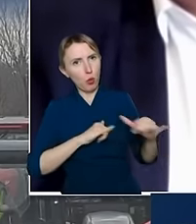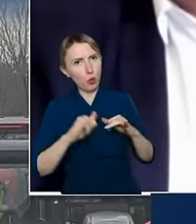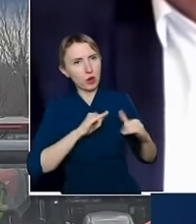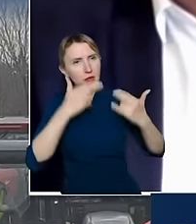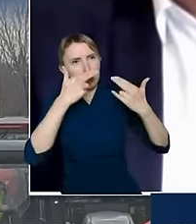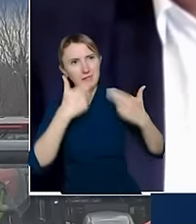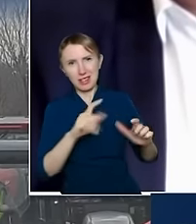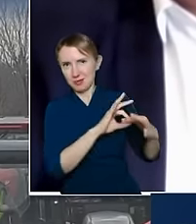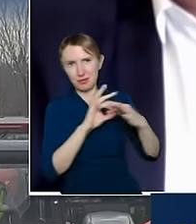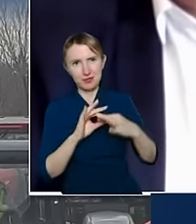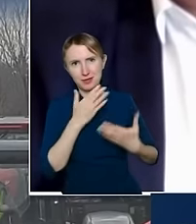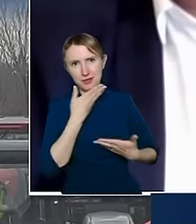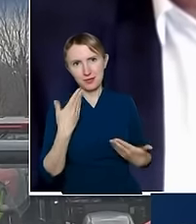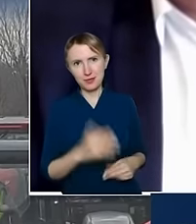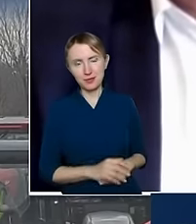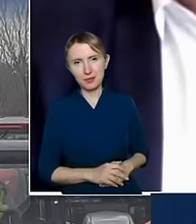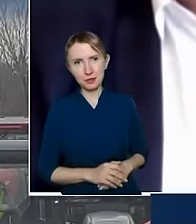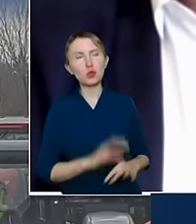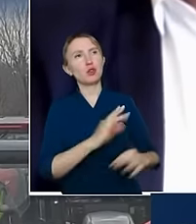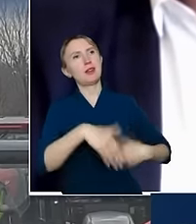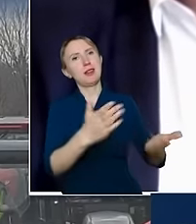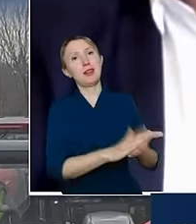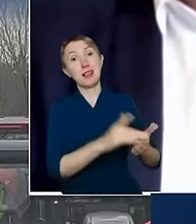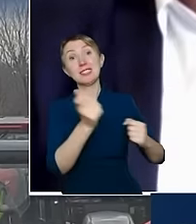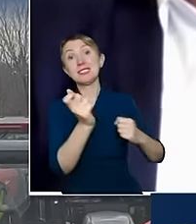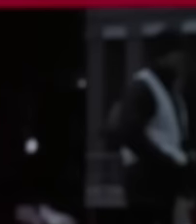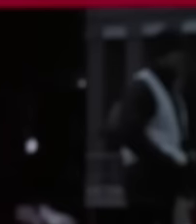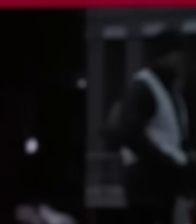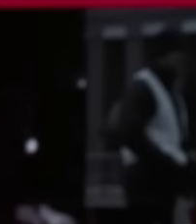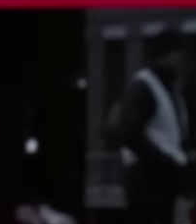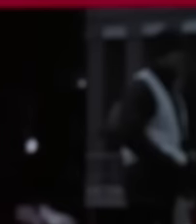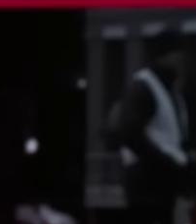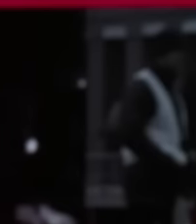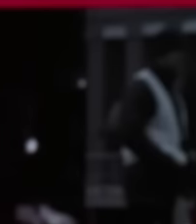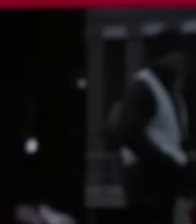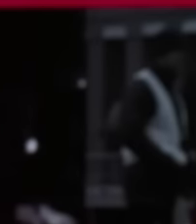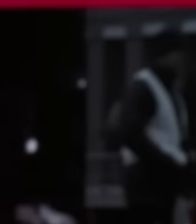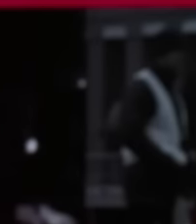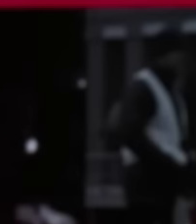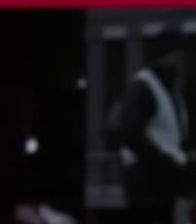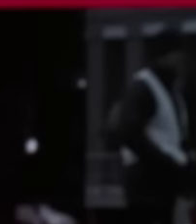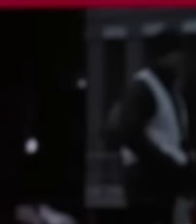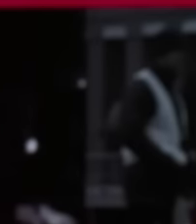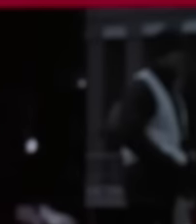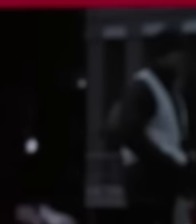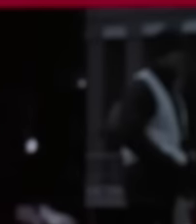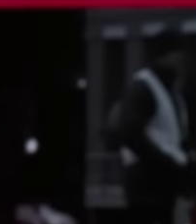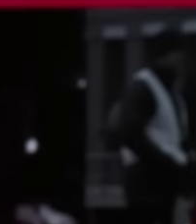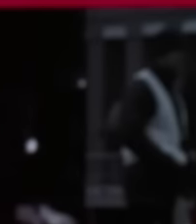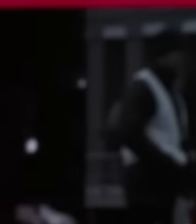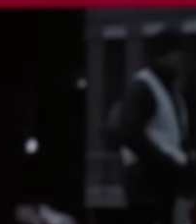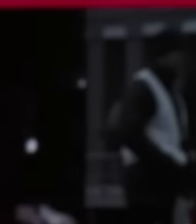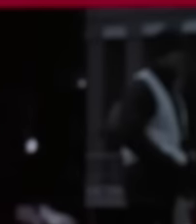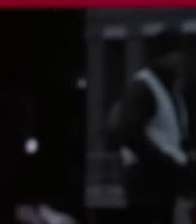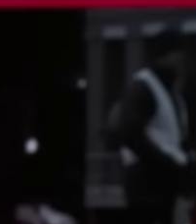coś wspólnego. No to teraz będzie nagroda, no za karę pojedzie do Brukseli. Pozostajemy w krajowej polityce. Prezydent Krakowa